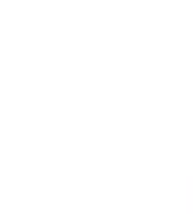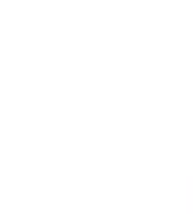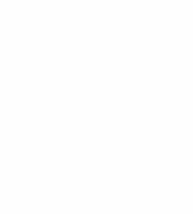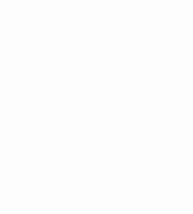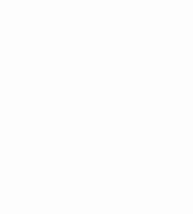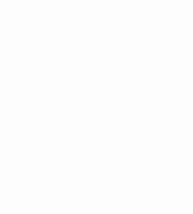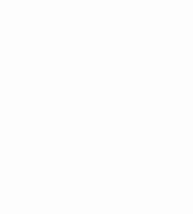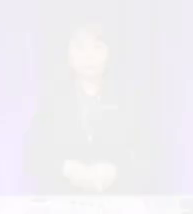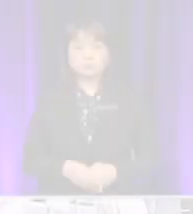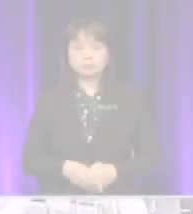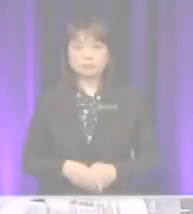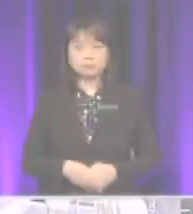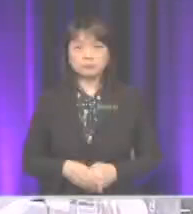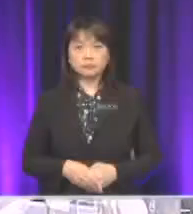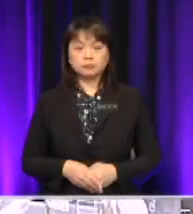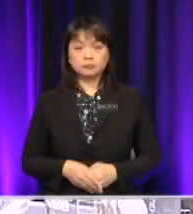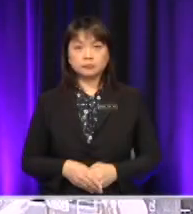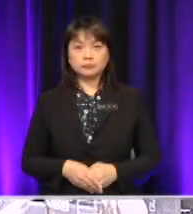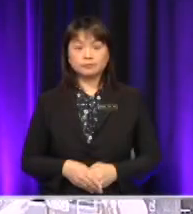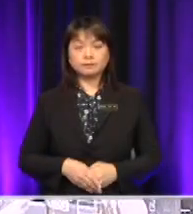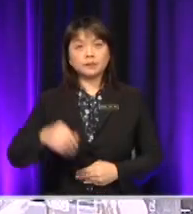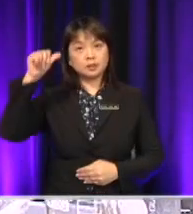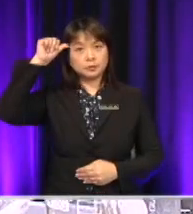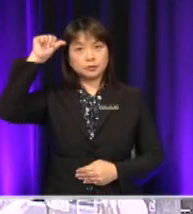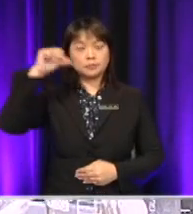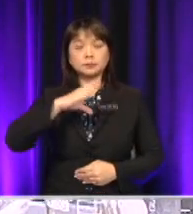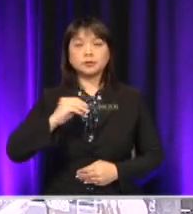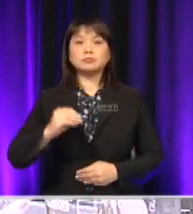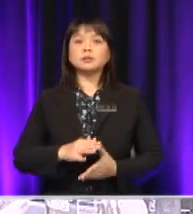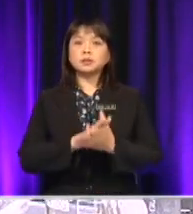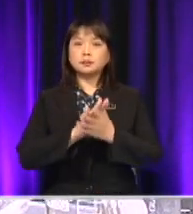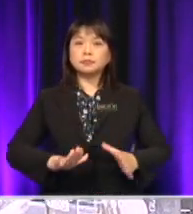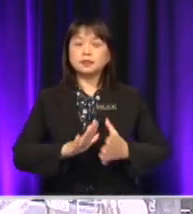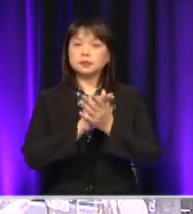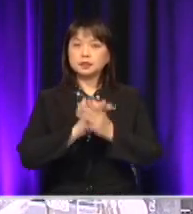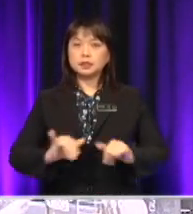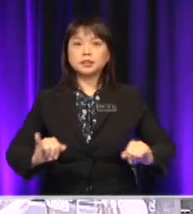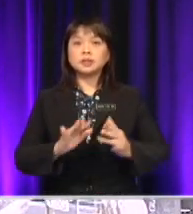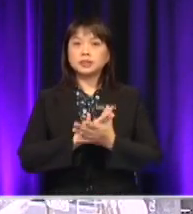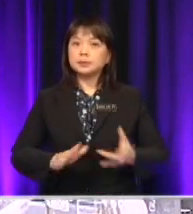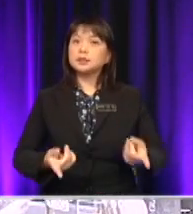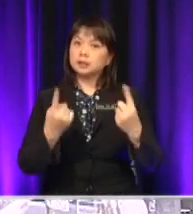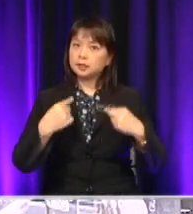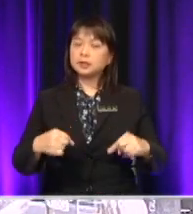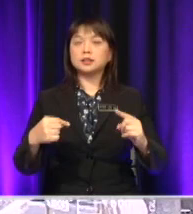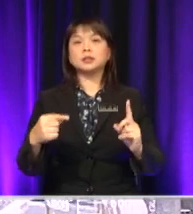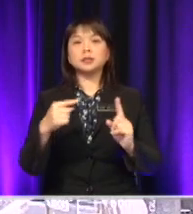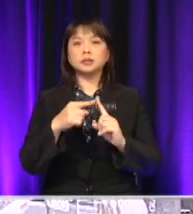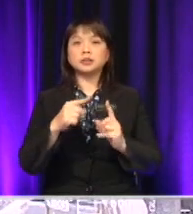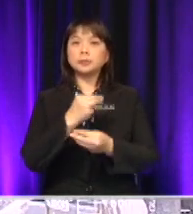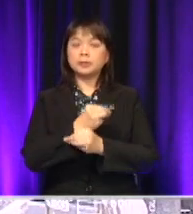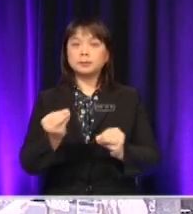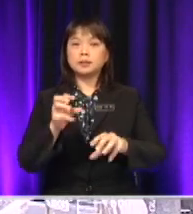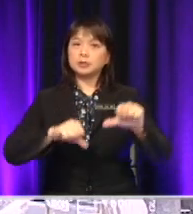Didik TV KPM. Assalamualaikum dan selamat sejahtera. Selamat datang ke Makmal Sains Didik